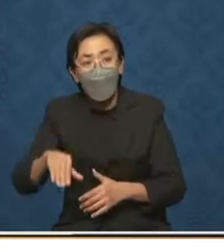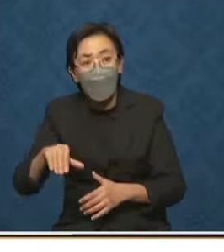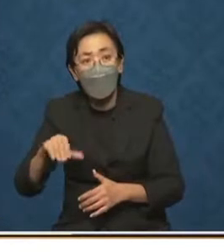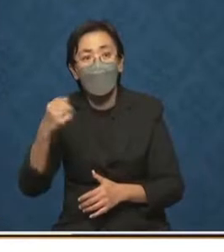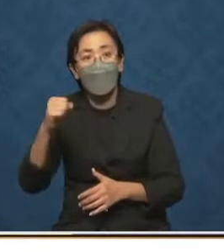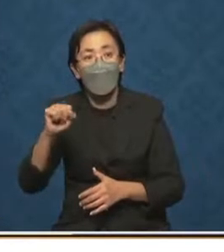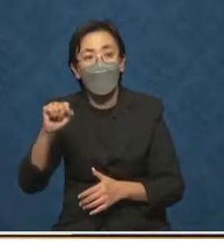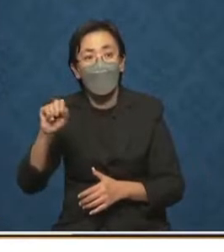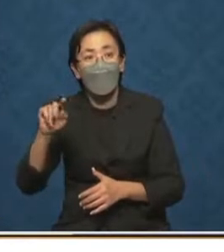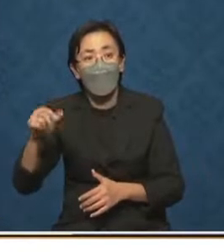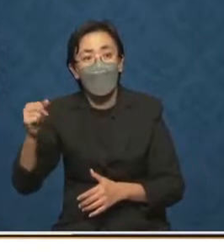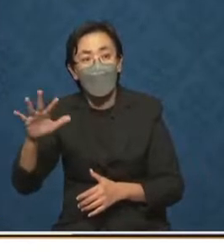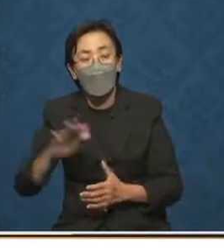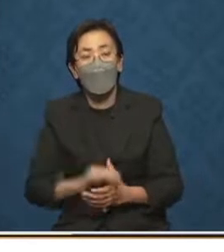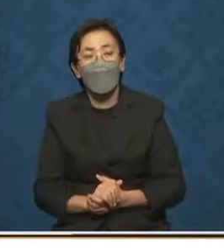ตัง